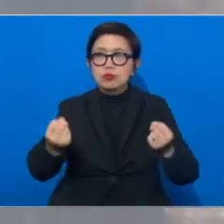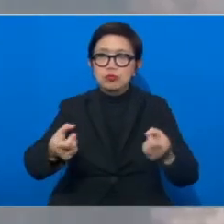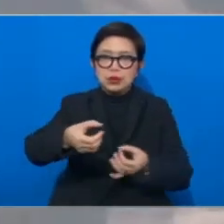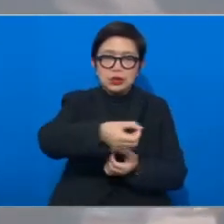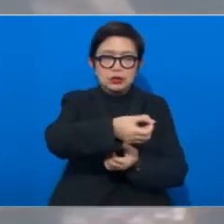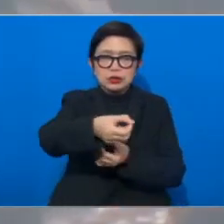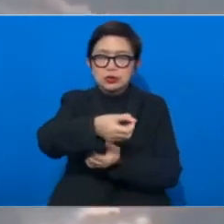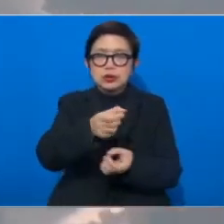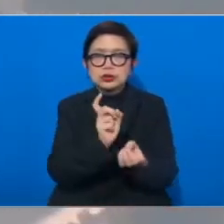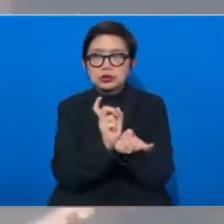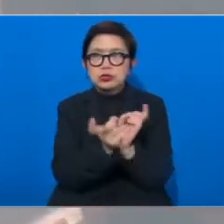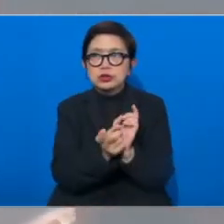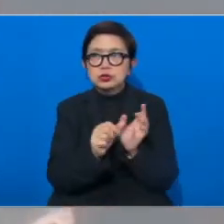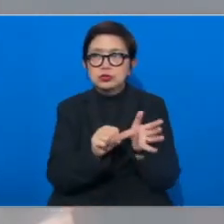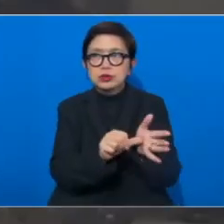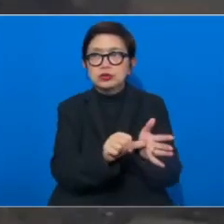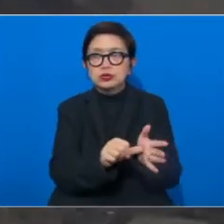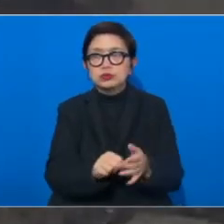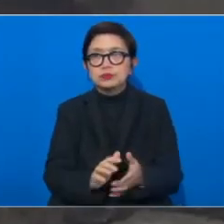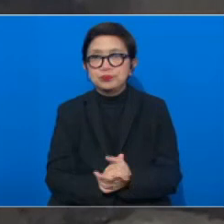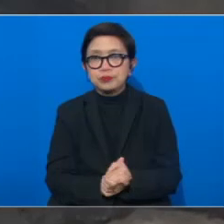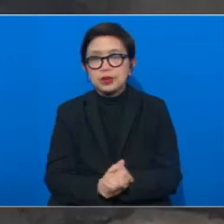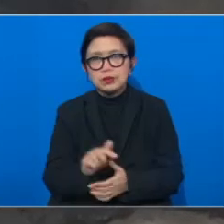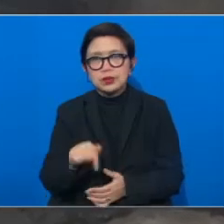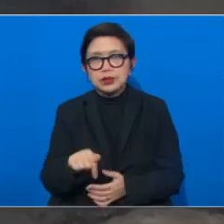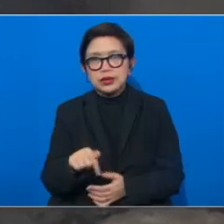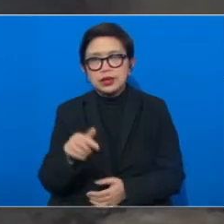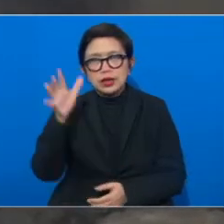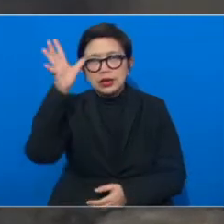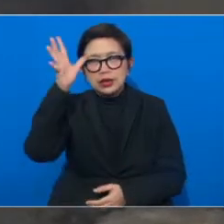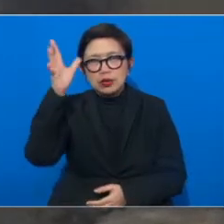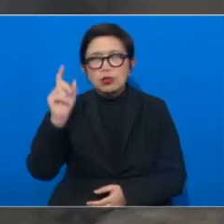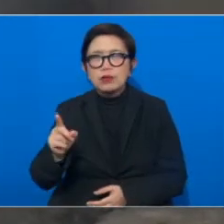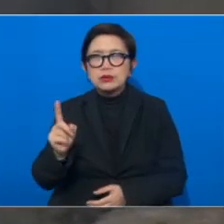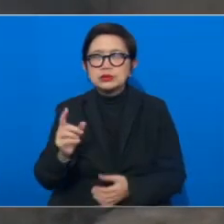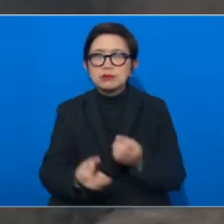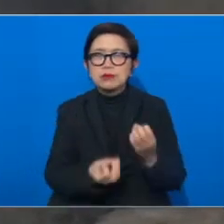Sidoarjo dikerahkan. Hingga kini belum diketahui pasti penyebab kebakaran.